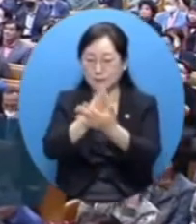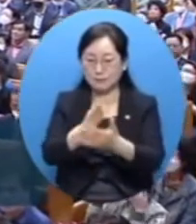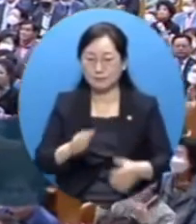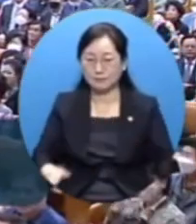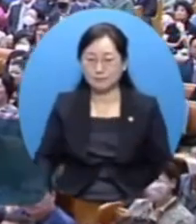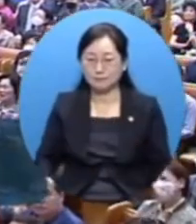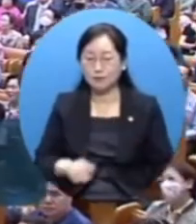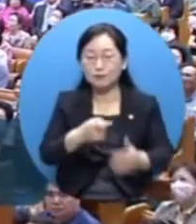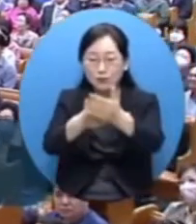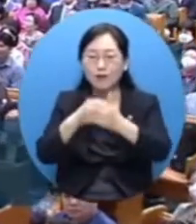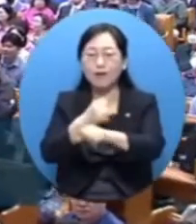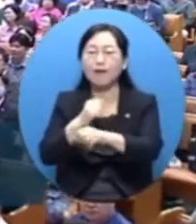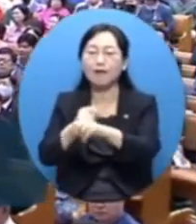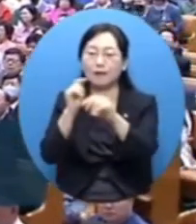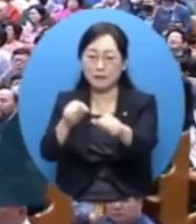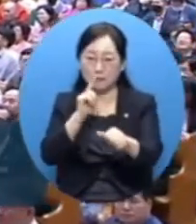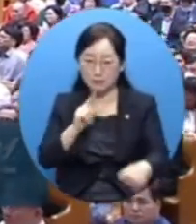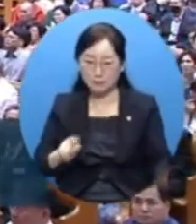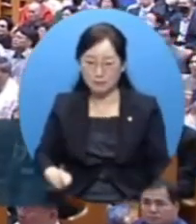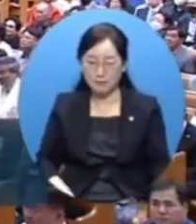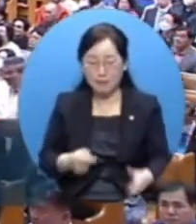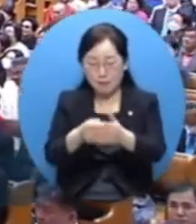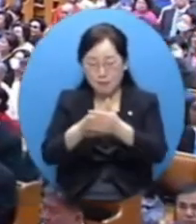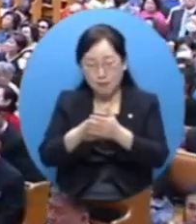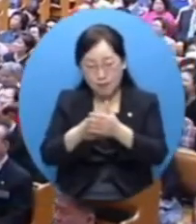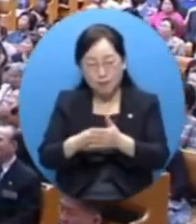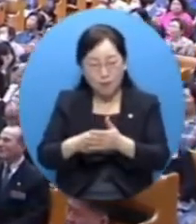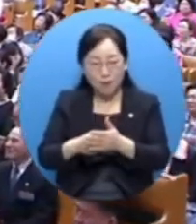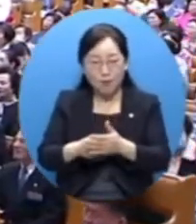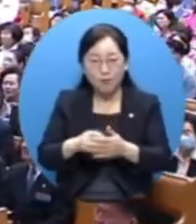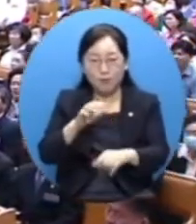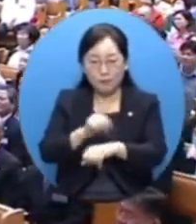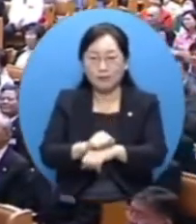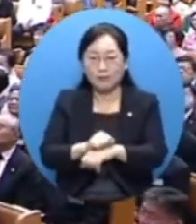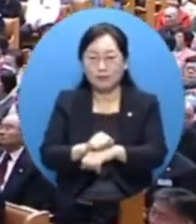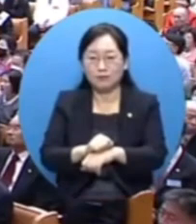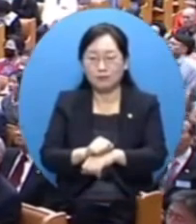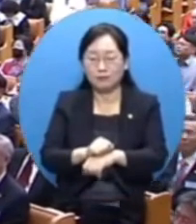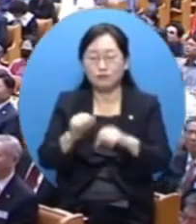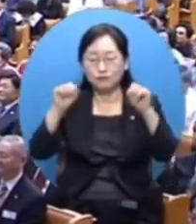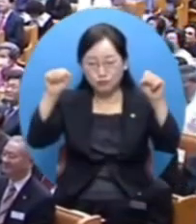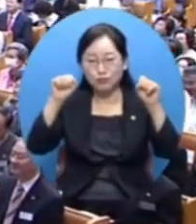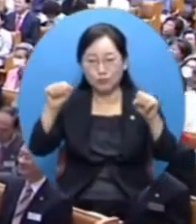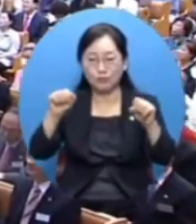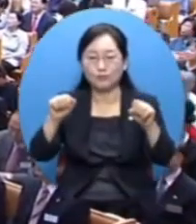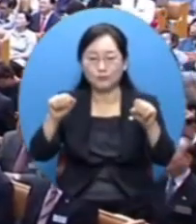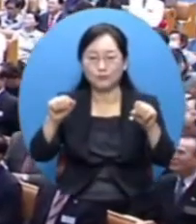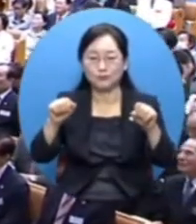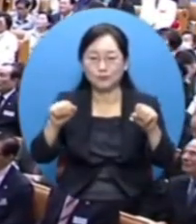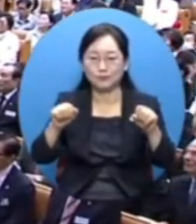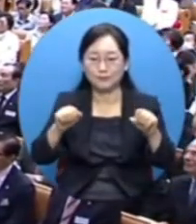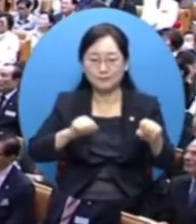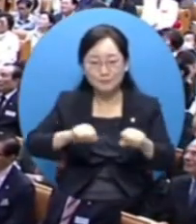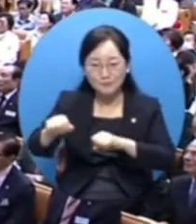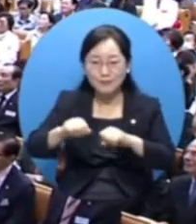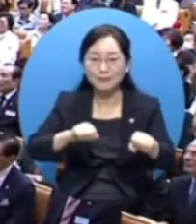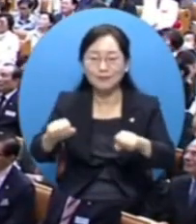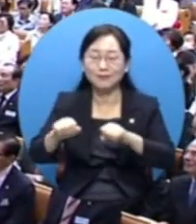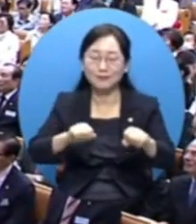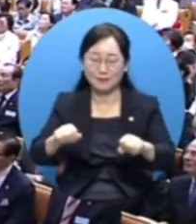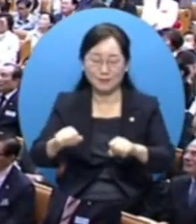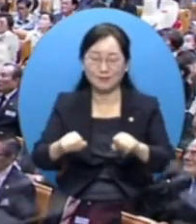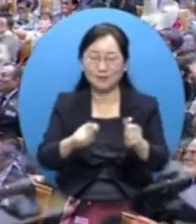우리가 절약하지 않으면 안 된다 그 근검 절약과 정직한 노동 운동을 전개한